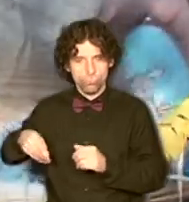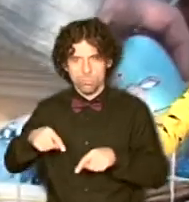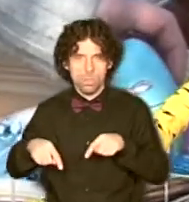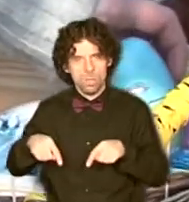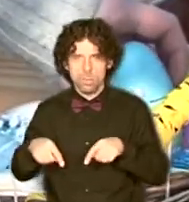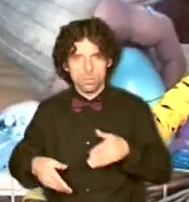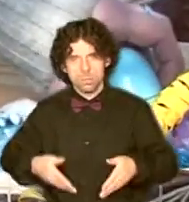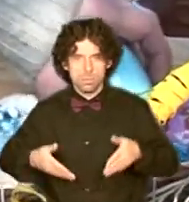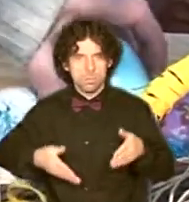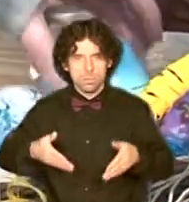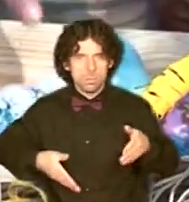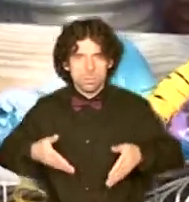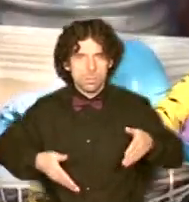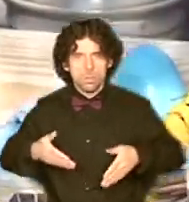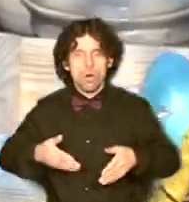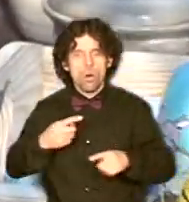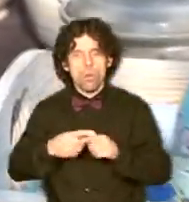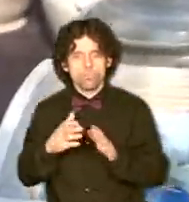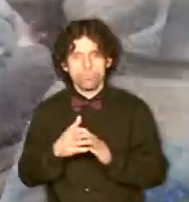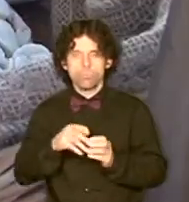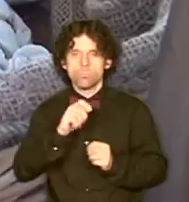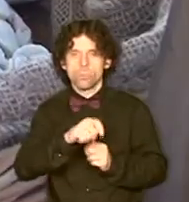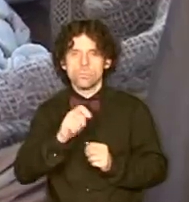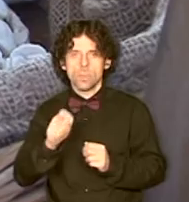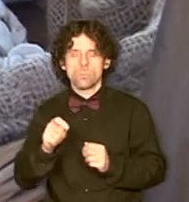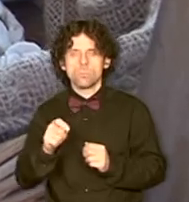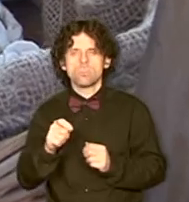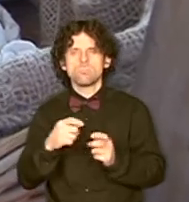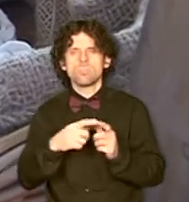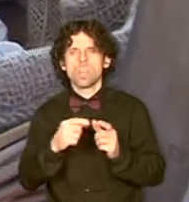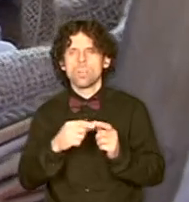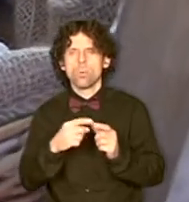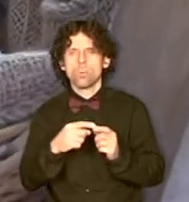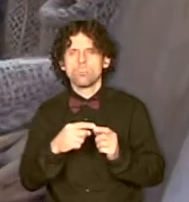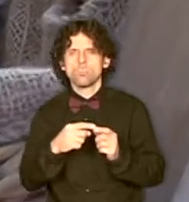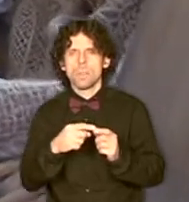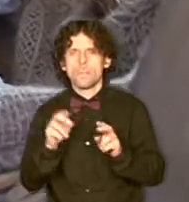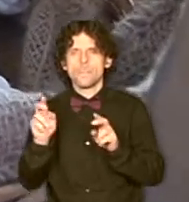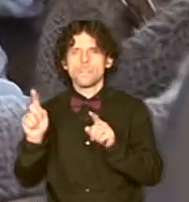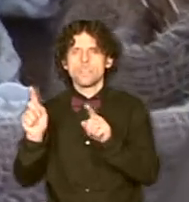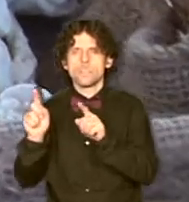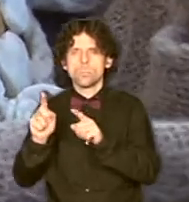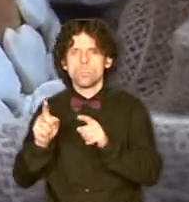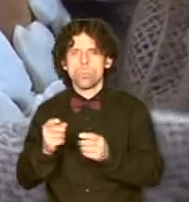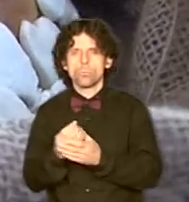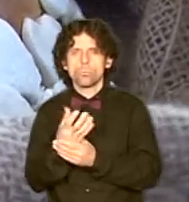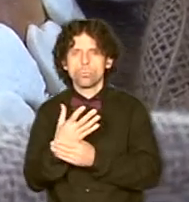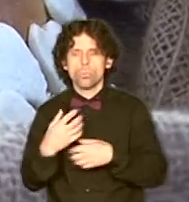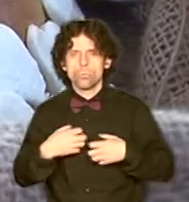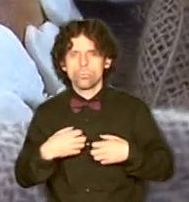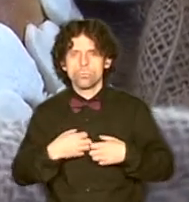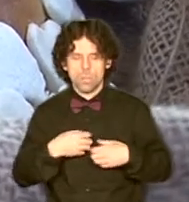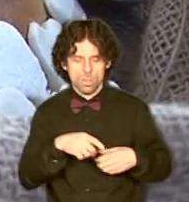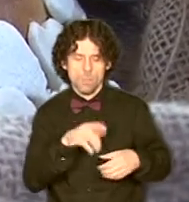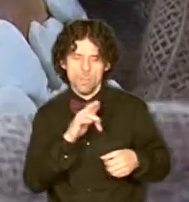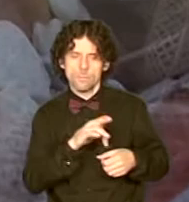wkładamy tam wcześniej ozdobione kroszonki, jako źródło życia. Wkładamy tam sól, chleb